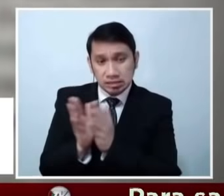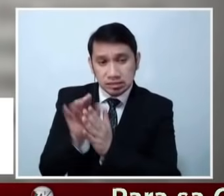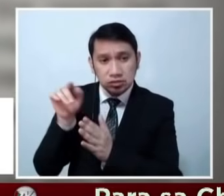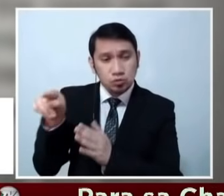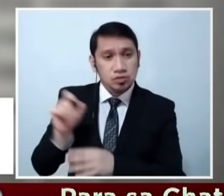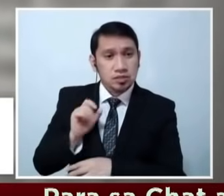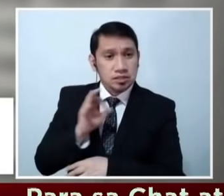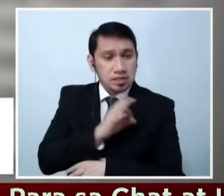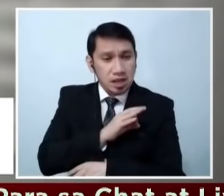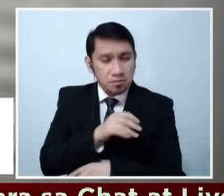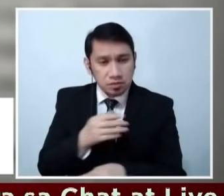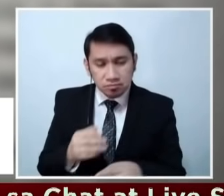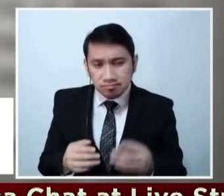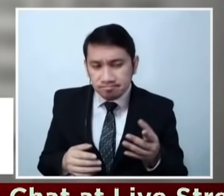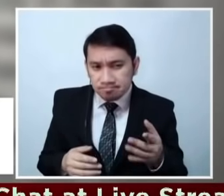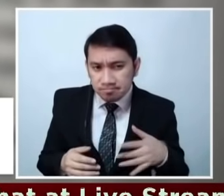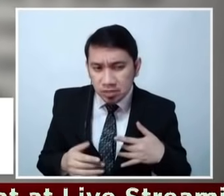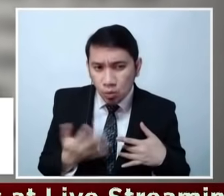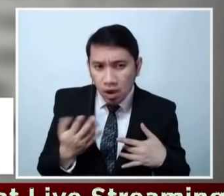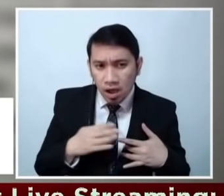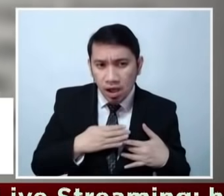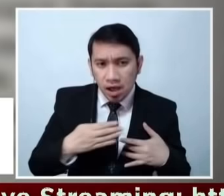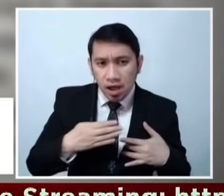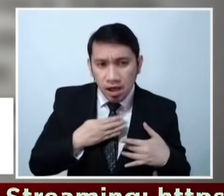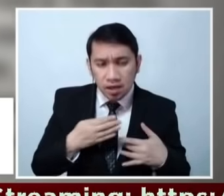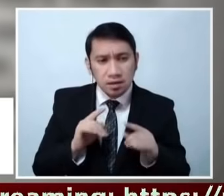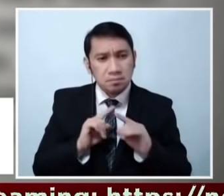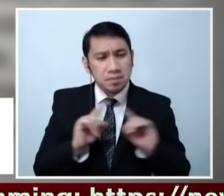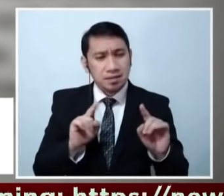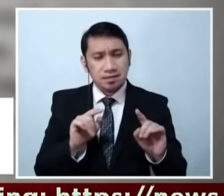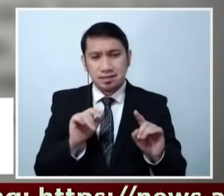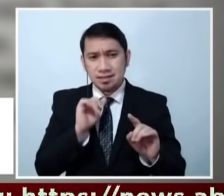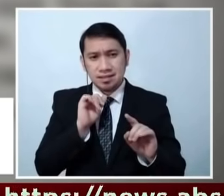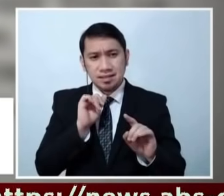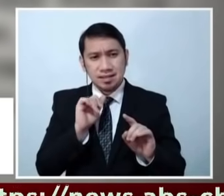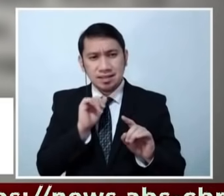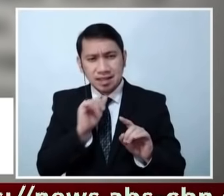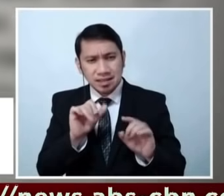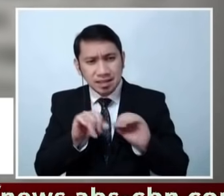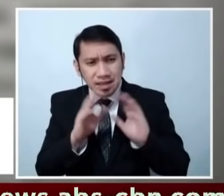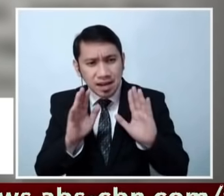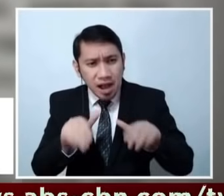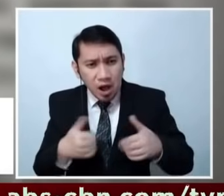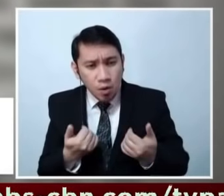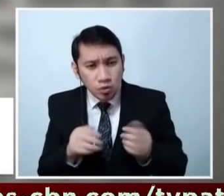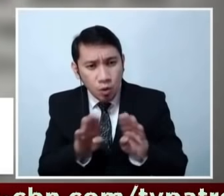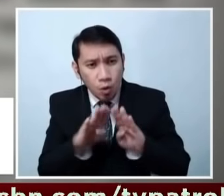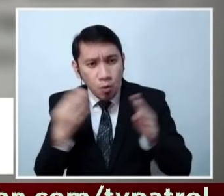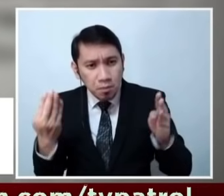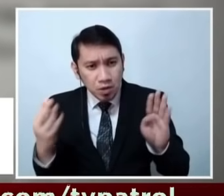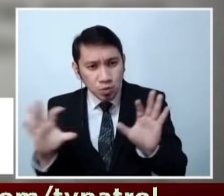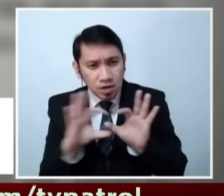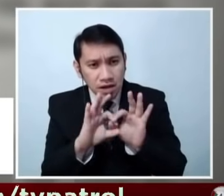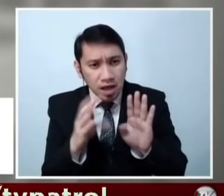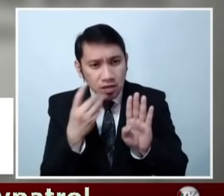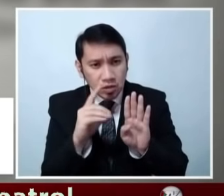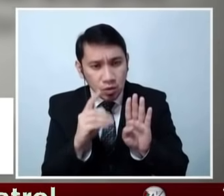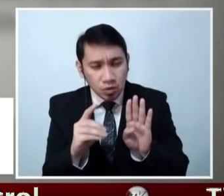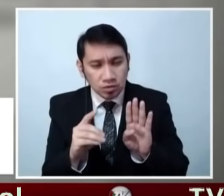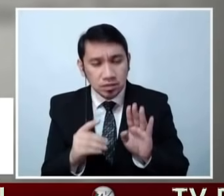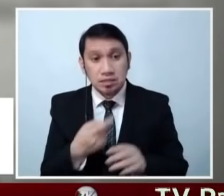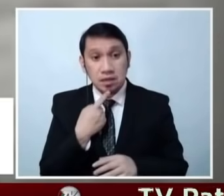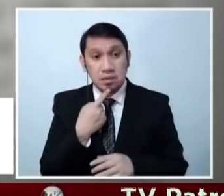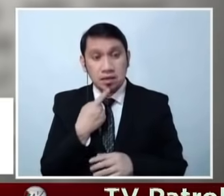maramdaman ang hininga ni Honson. Pero hindi malinaw kung paano nabuksan ang banyo na nakalock. Inamin din niyang inuna raw niyang tinawagan ay